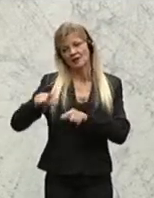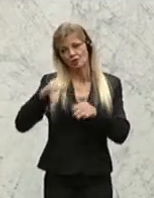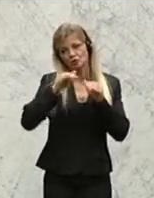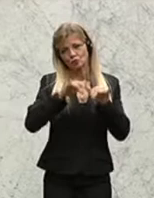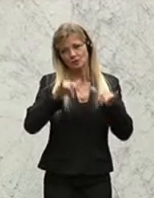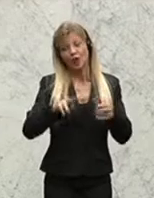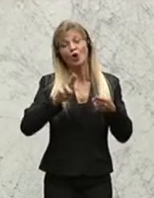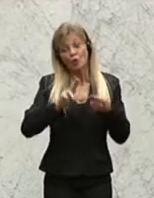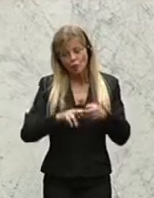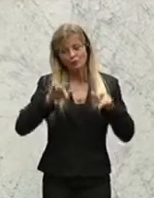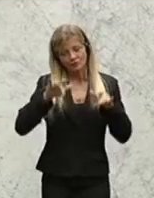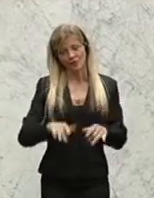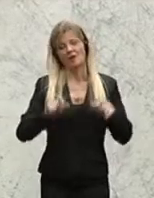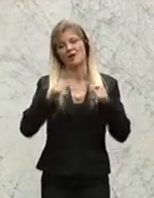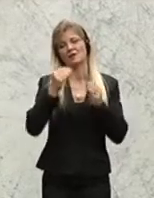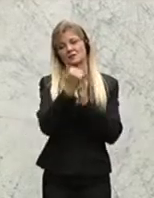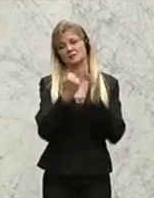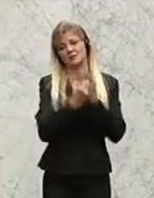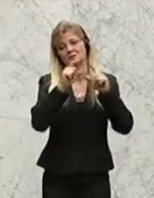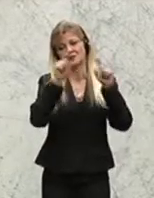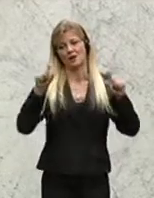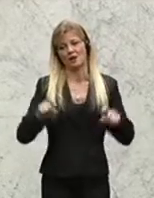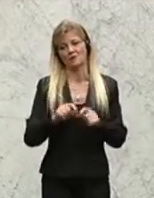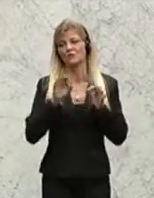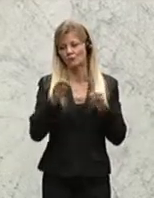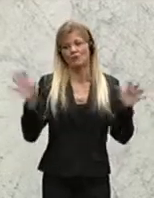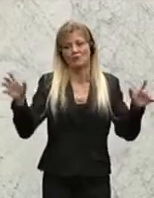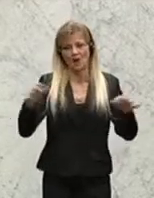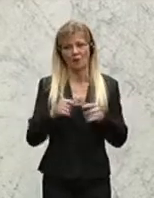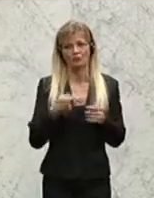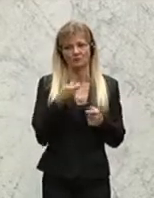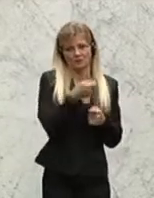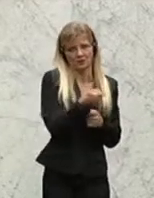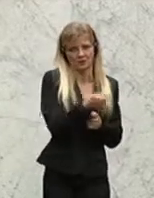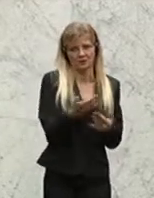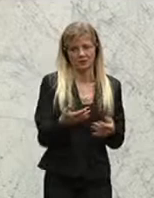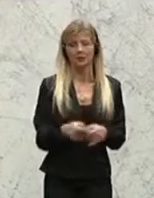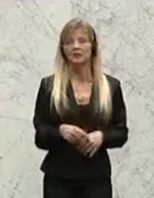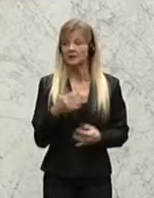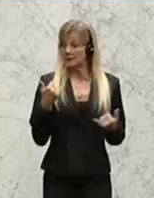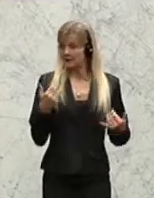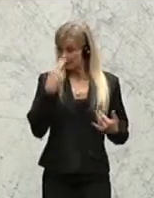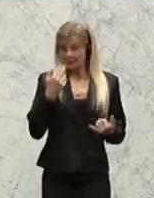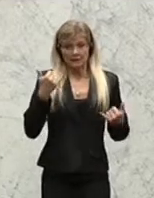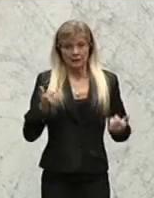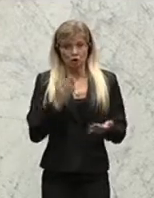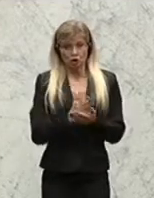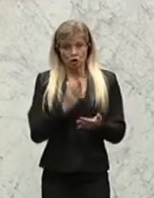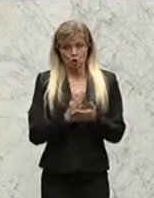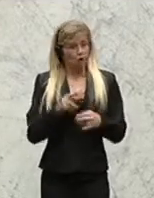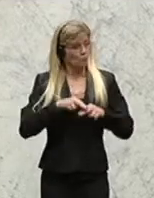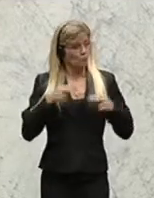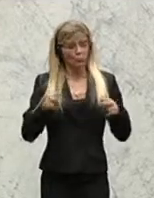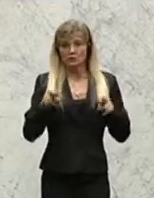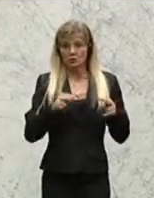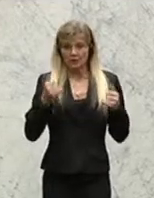Rahmen für Crowdfunding-Plattformen. Sie sehen, Politik dieser Bundesregierung ist es laufend, an konkreten und